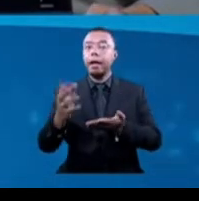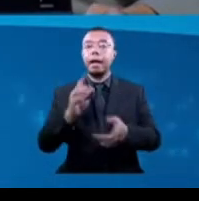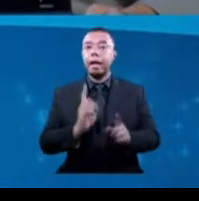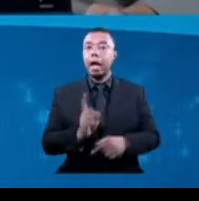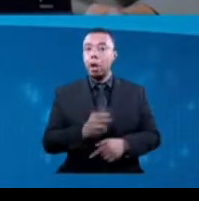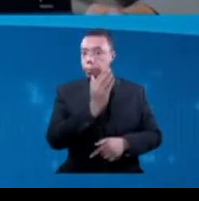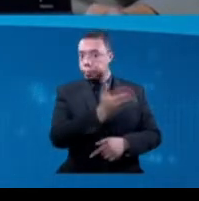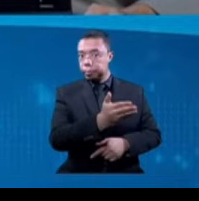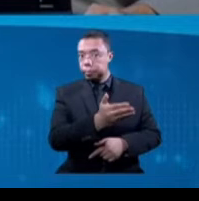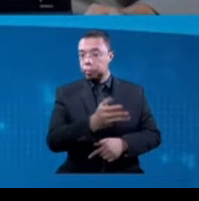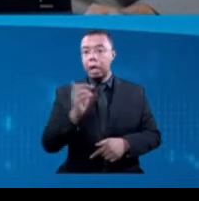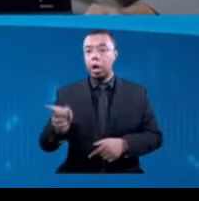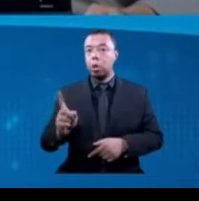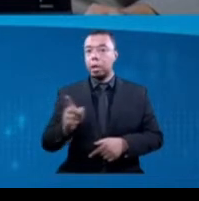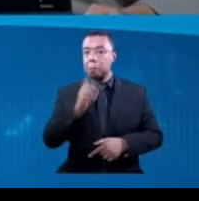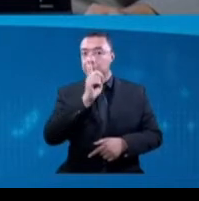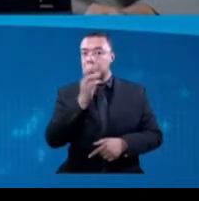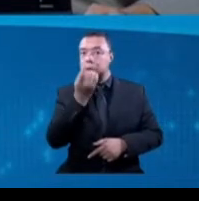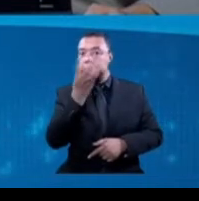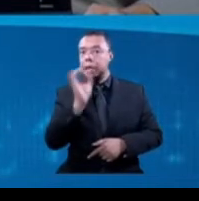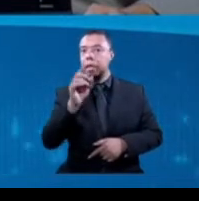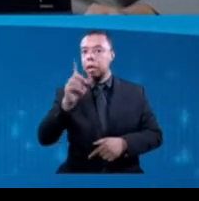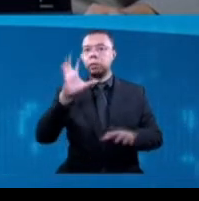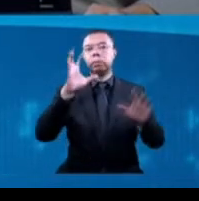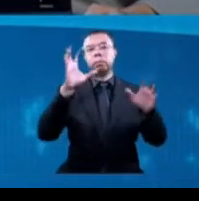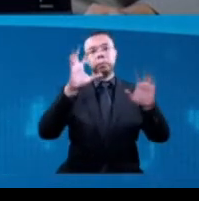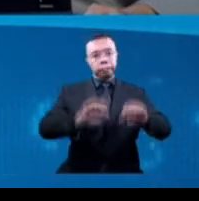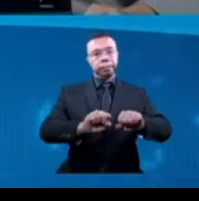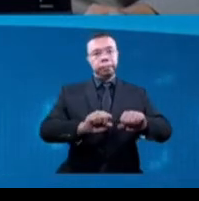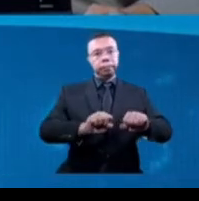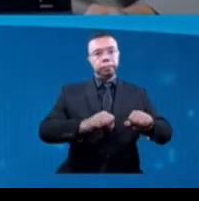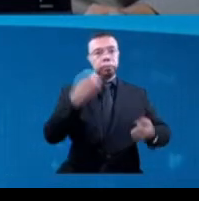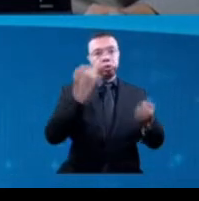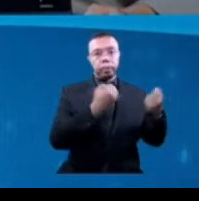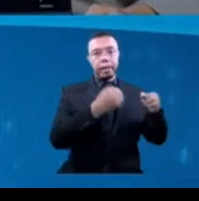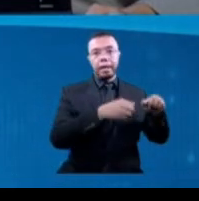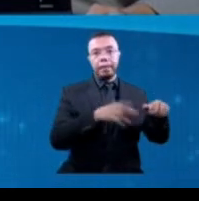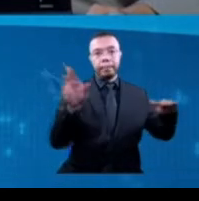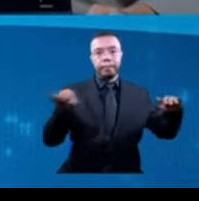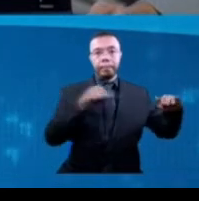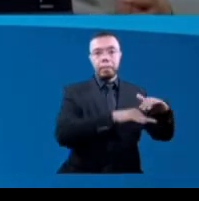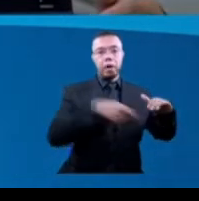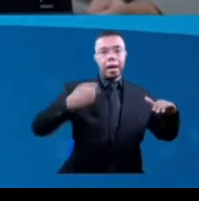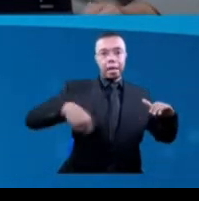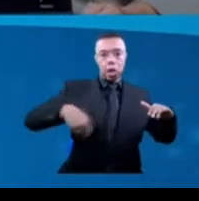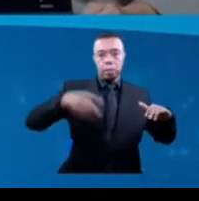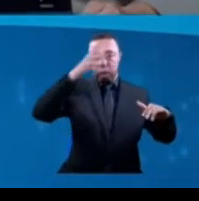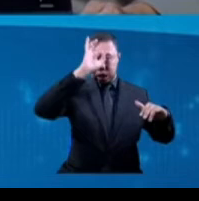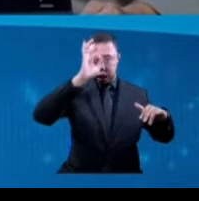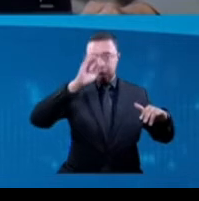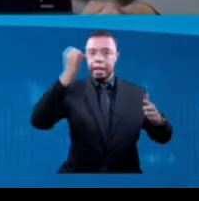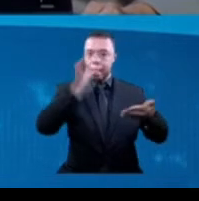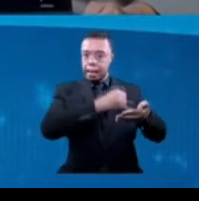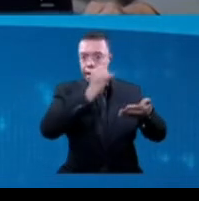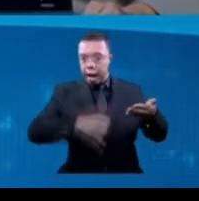kalau dia angkutan gelap, maka akan ditahan dulu kendaraannya, ditilang, ditahan sampai dengan waktu tertentu dan